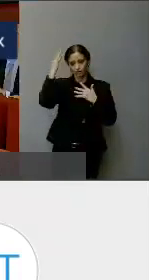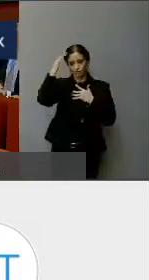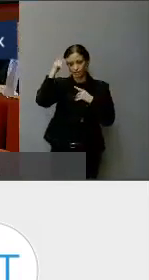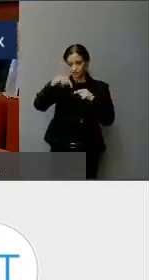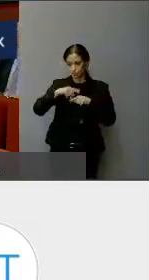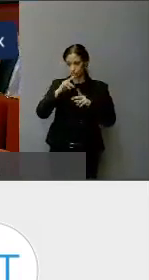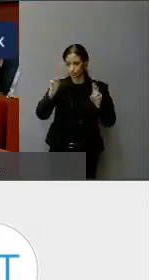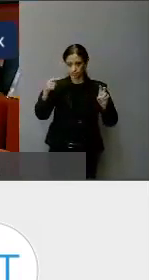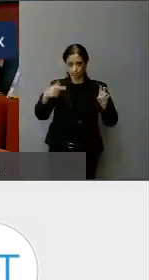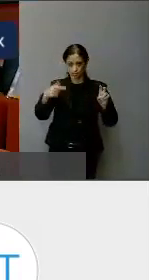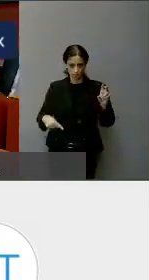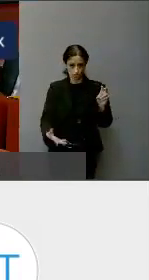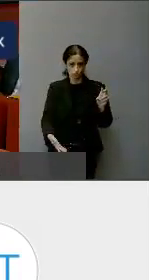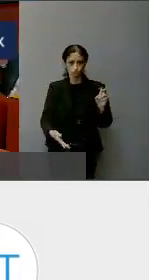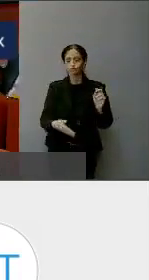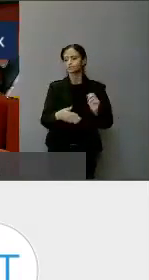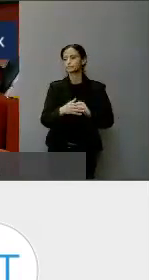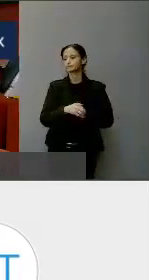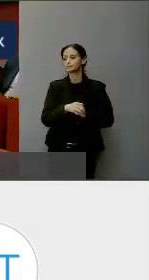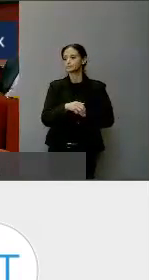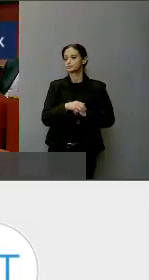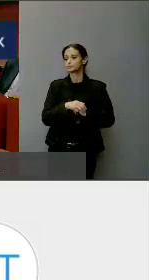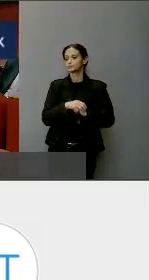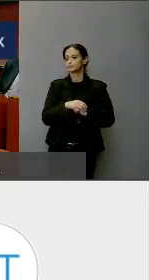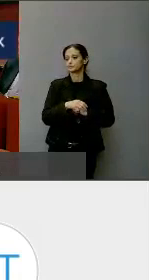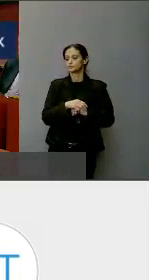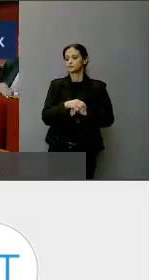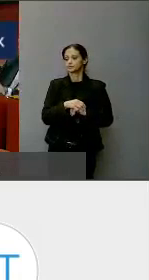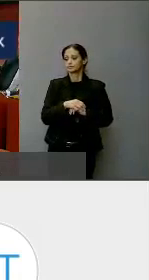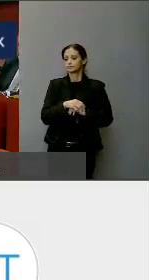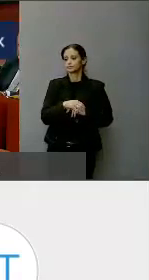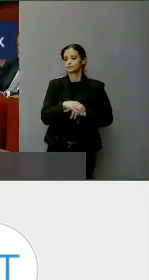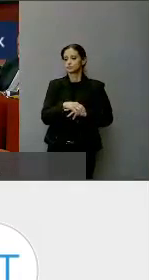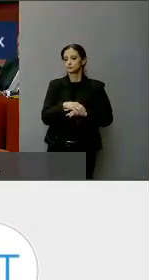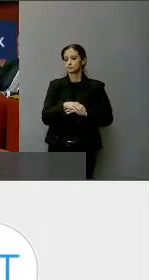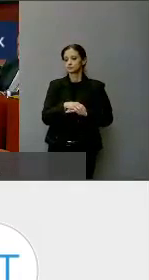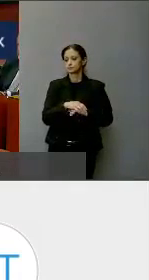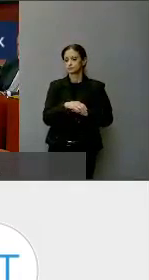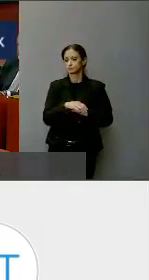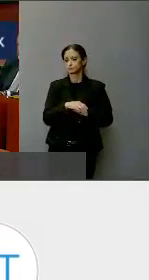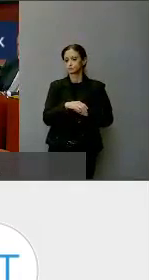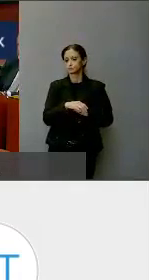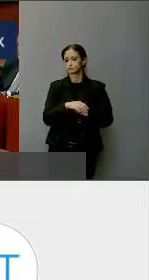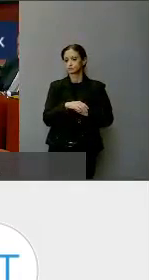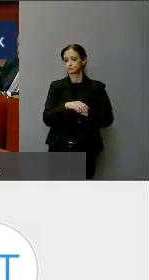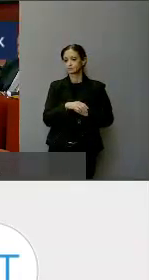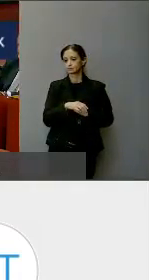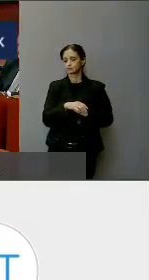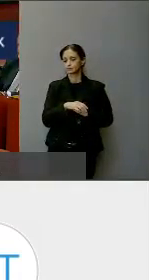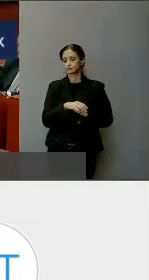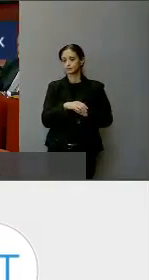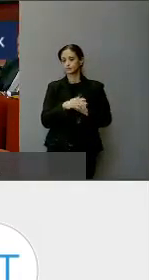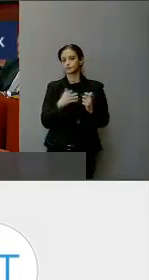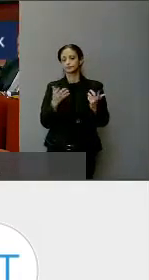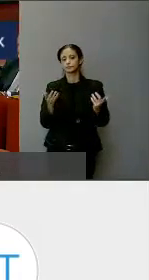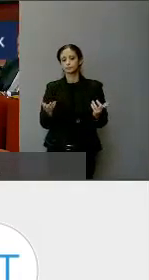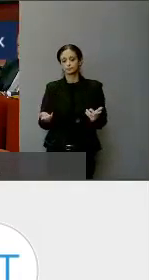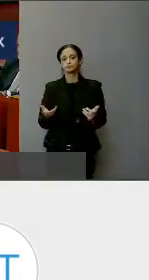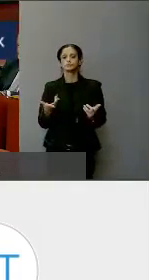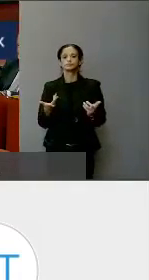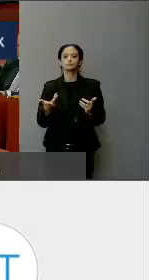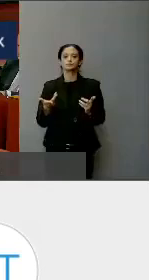questo tipo di operazione la complessità e l'estensione